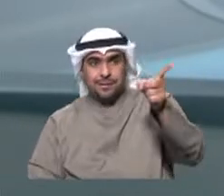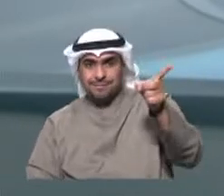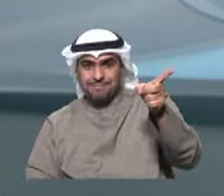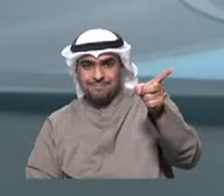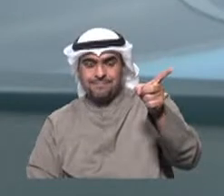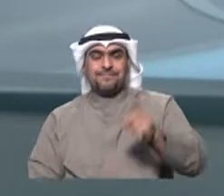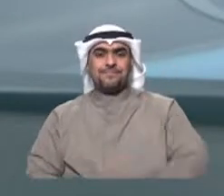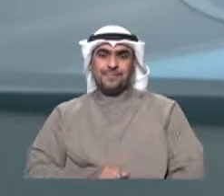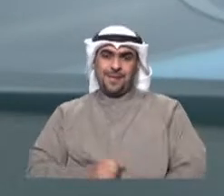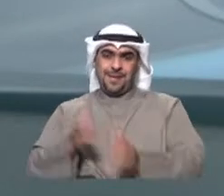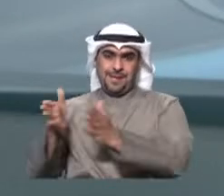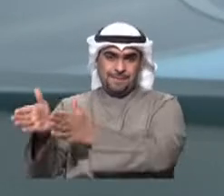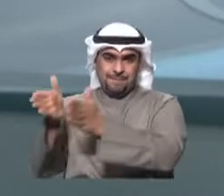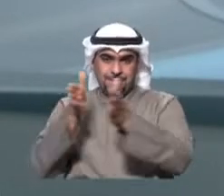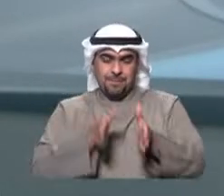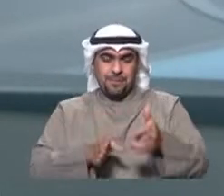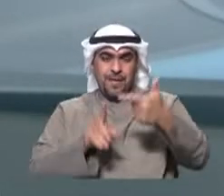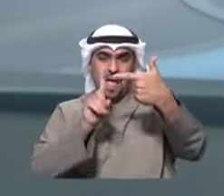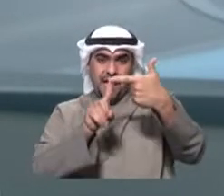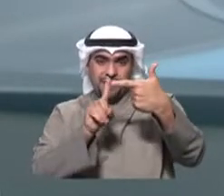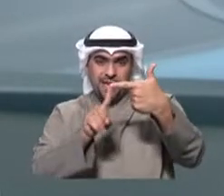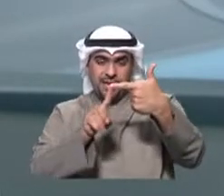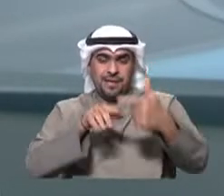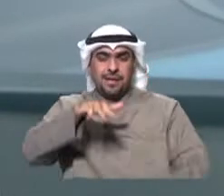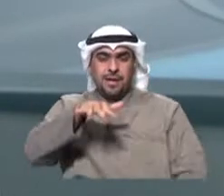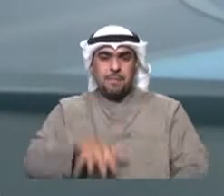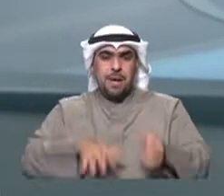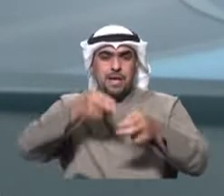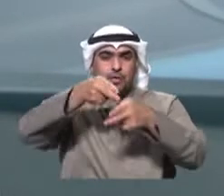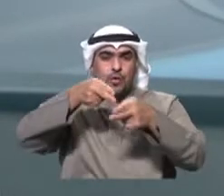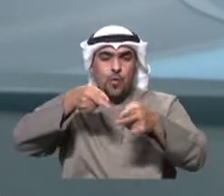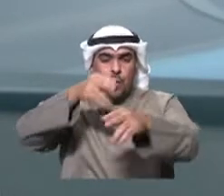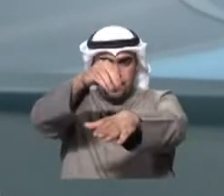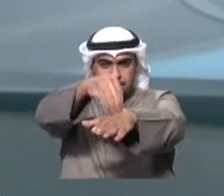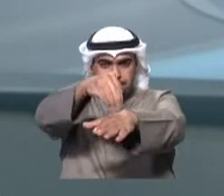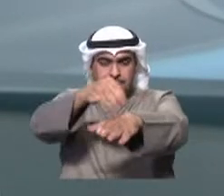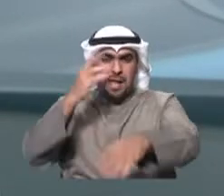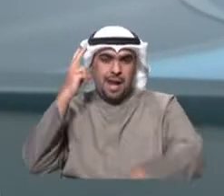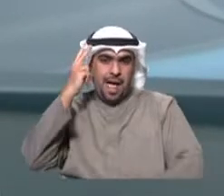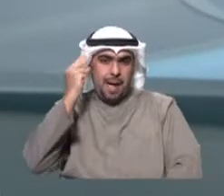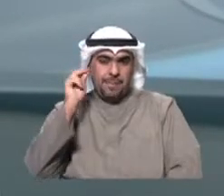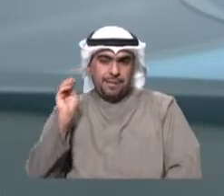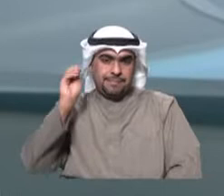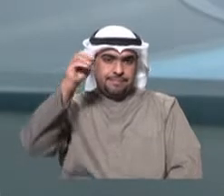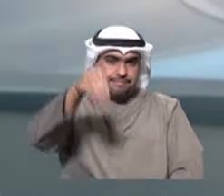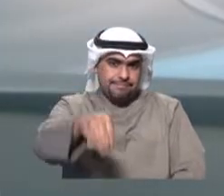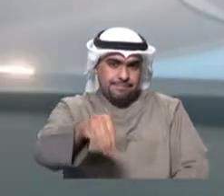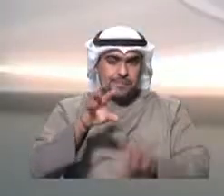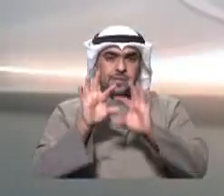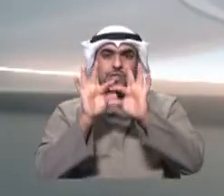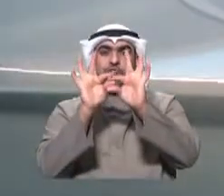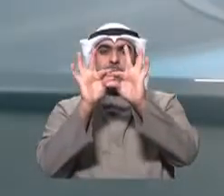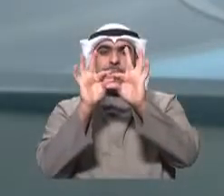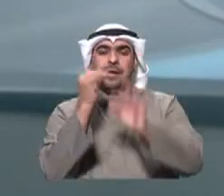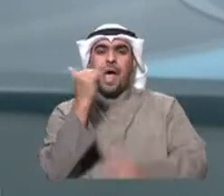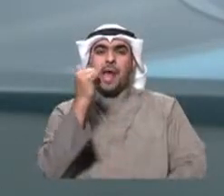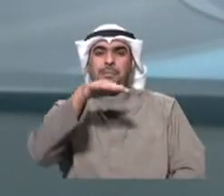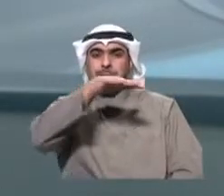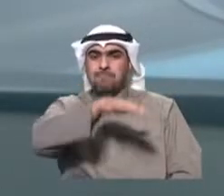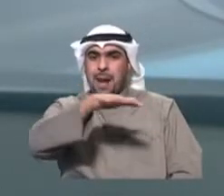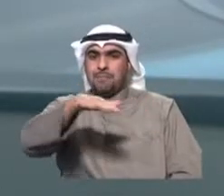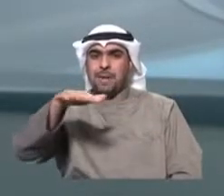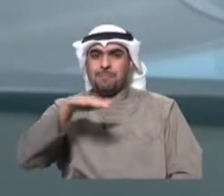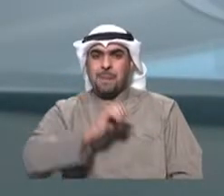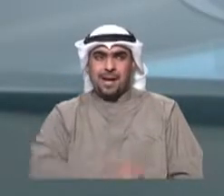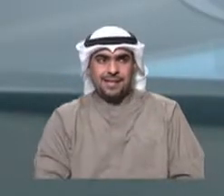الدول العربية، وتم قبول عضويتها بعد شهر من استقلالها. وبدأت دولة الكويت احتفالها بالعيد الوطني الأول